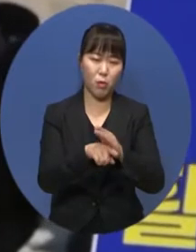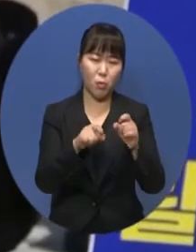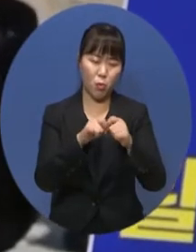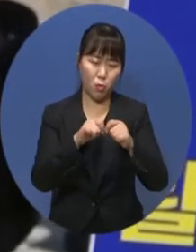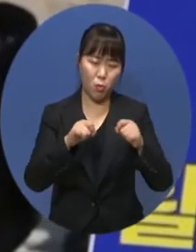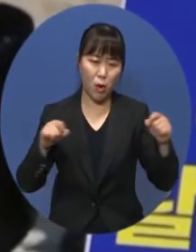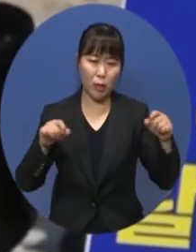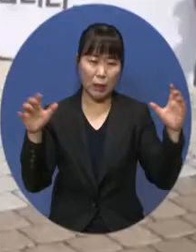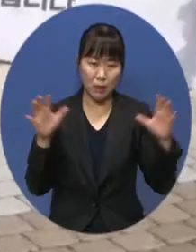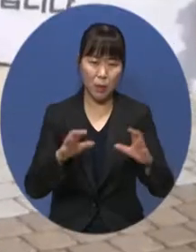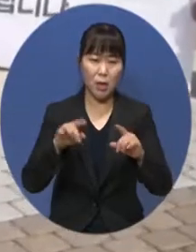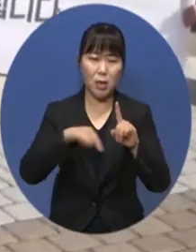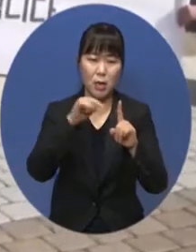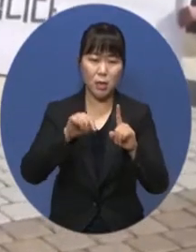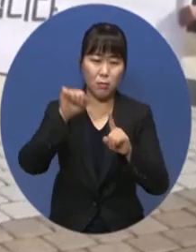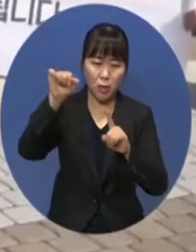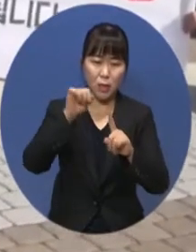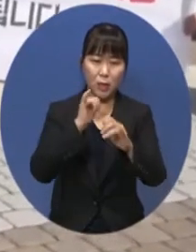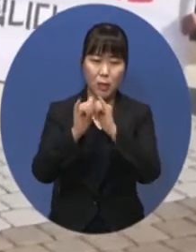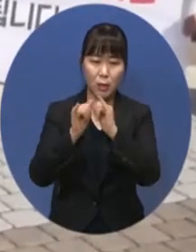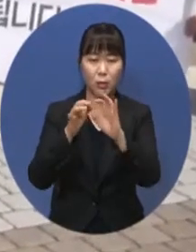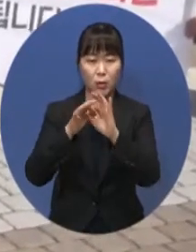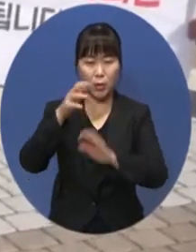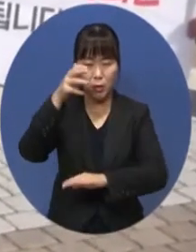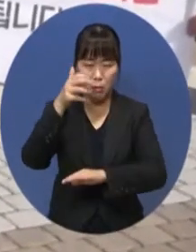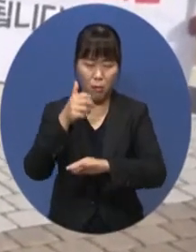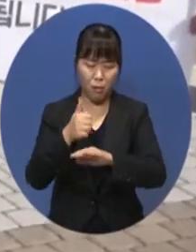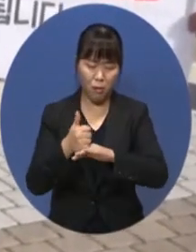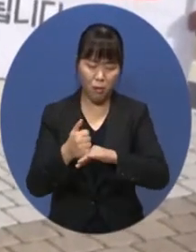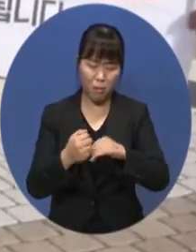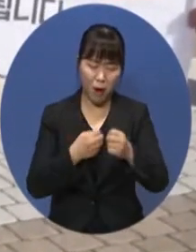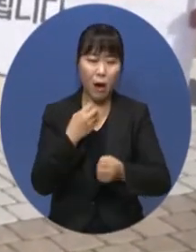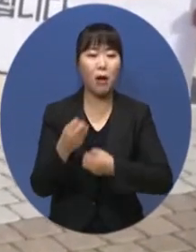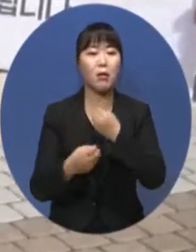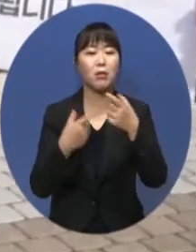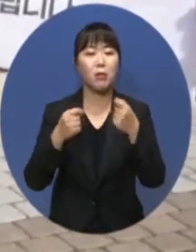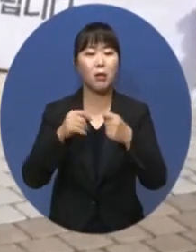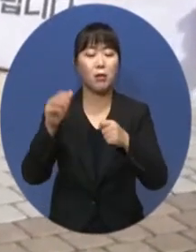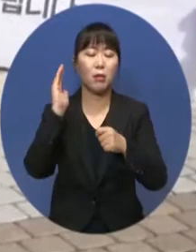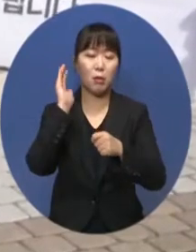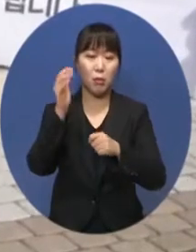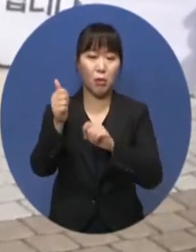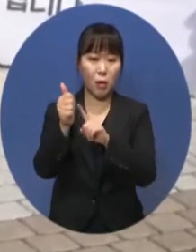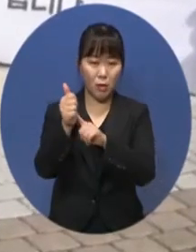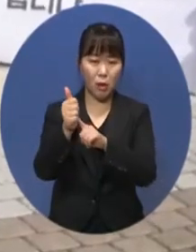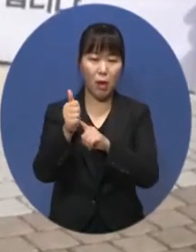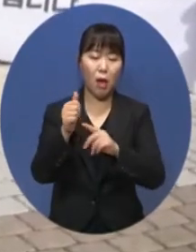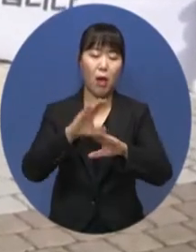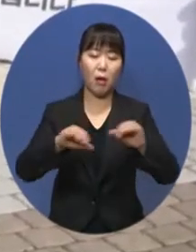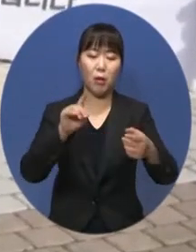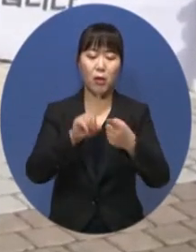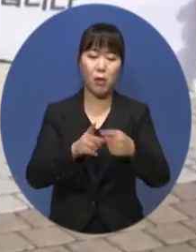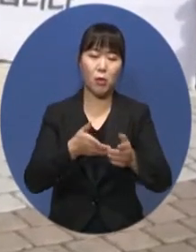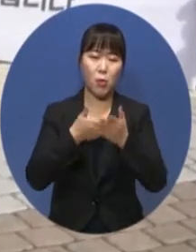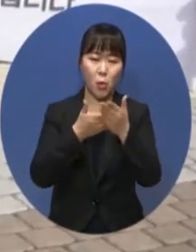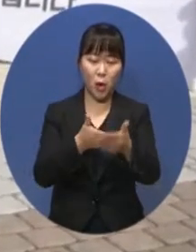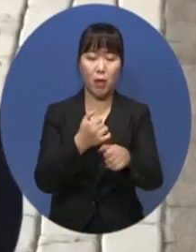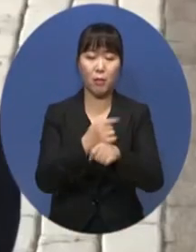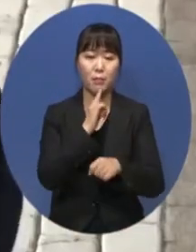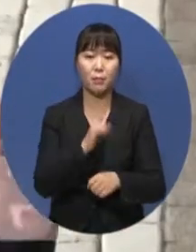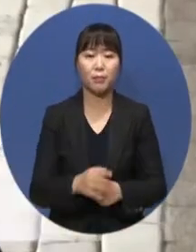시 기자회견을 거쳐 최후의 애끓는 심정으로 대통령에게 해결을 요청한다고